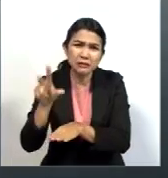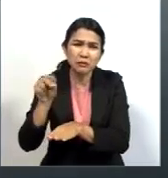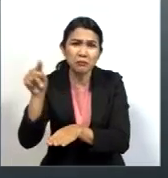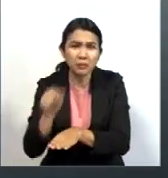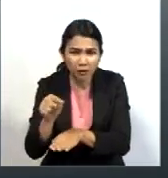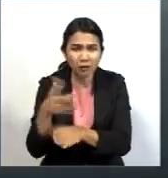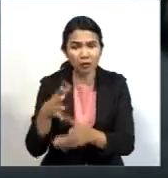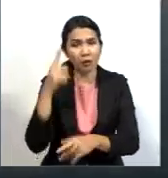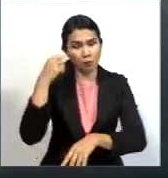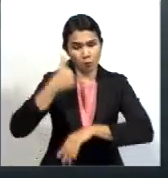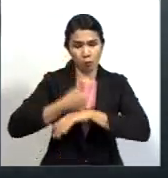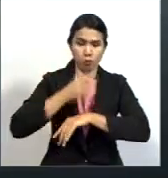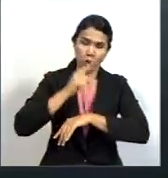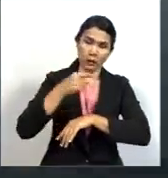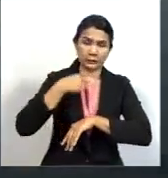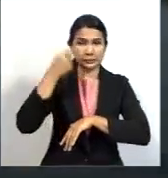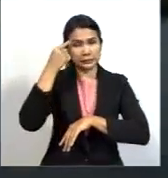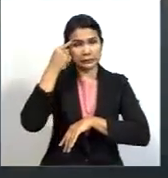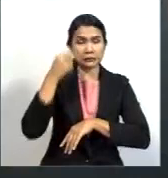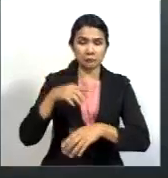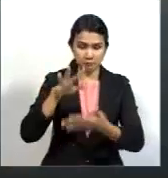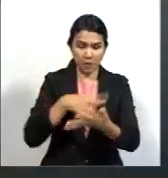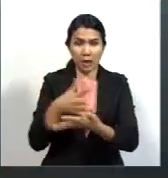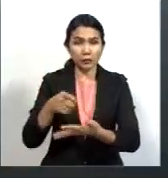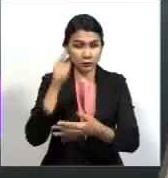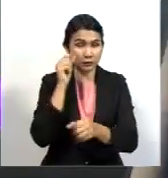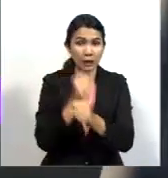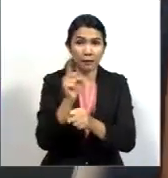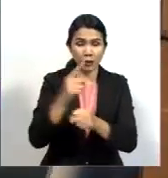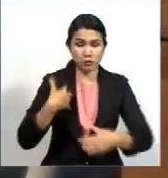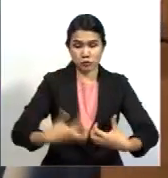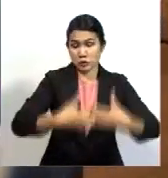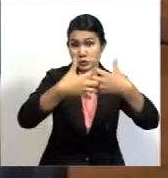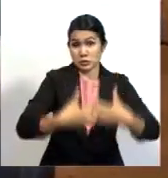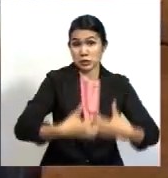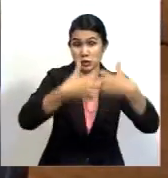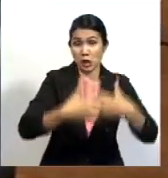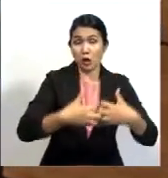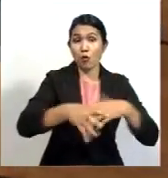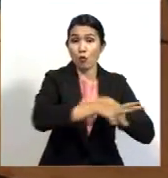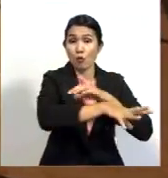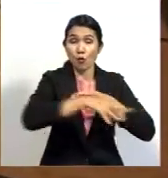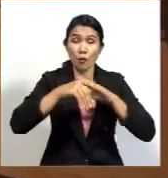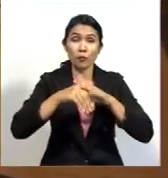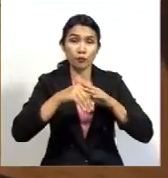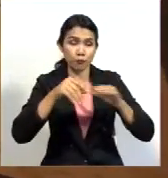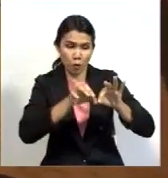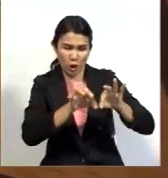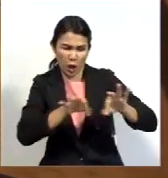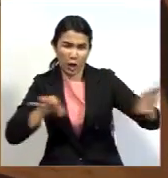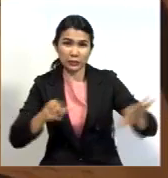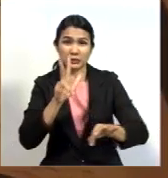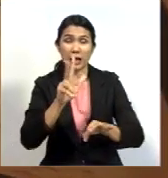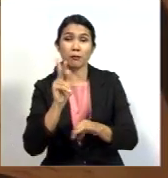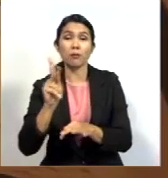องกันและบรรเทาสาธารณภัยจังหวัดศรีสะเกษติดตั้งเครื่องสูบน้ำระยะไกล3กิโลเมตรจากลำห้วยทับทันเพื่อเติมน้ำเข้